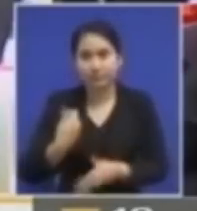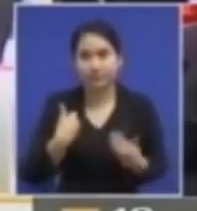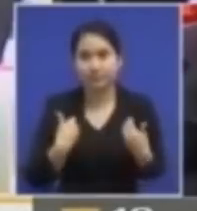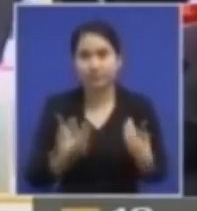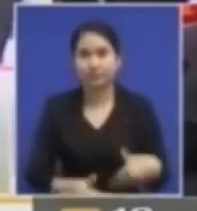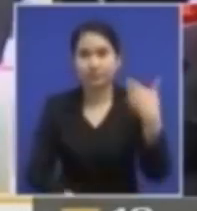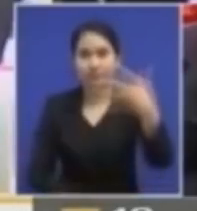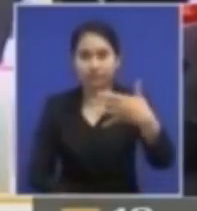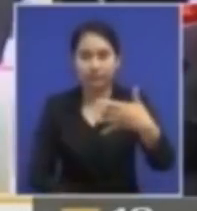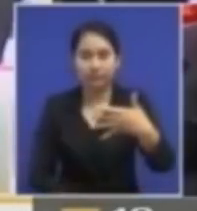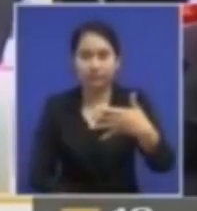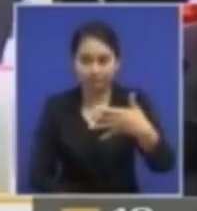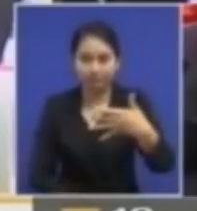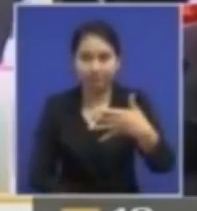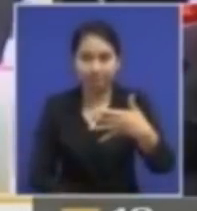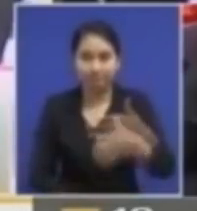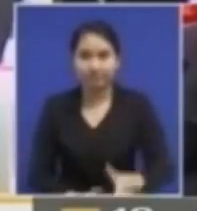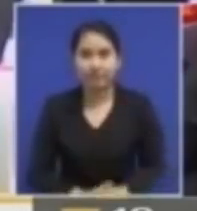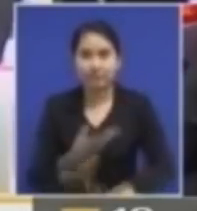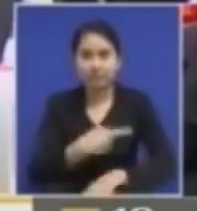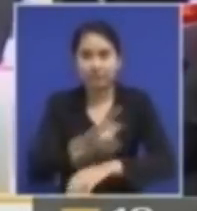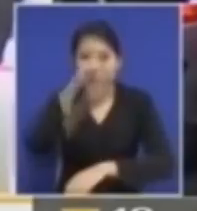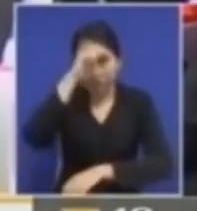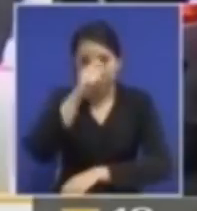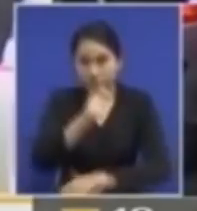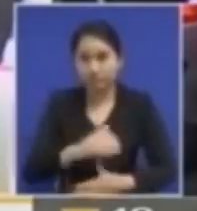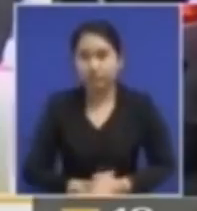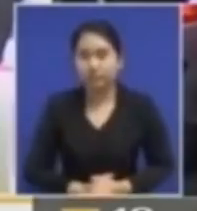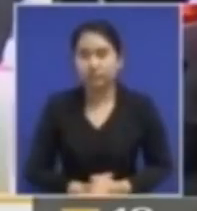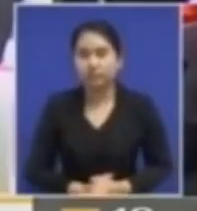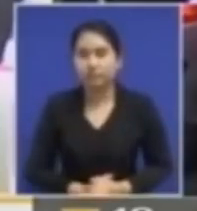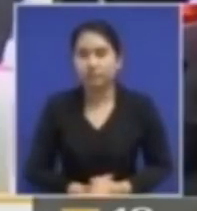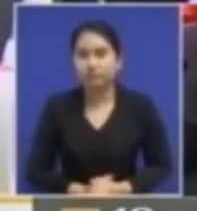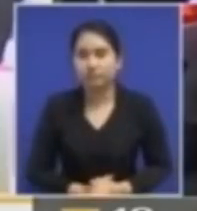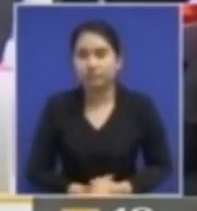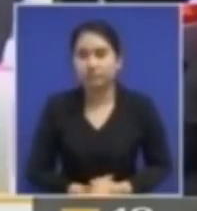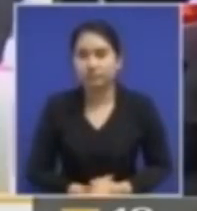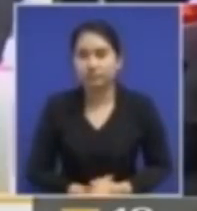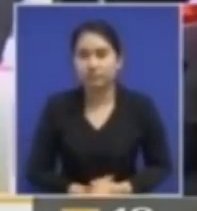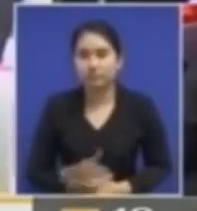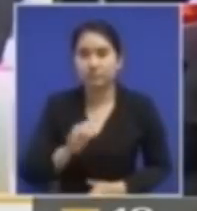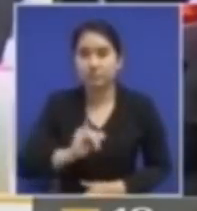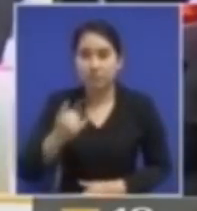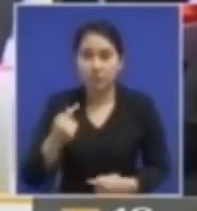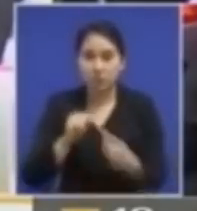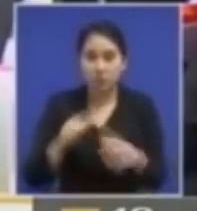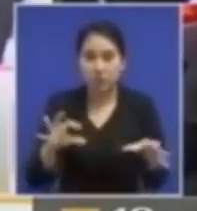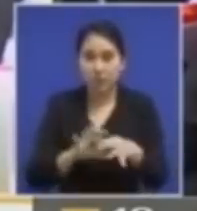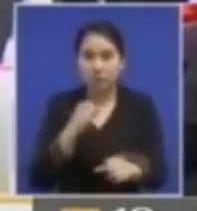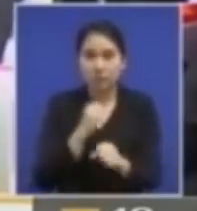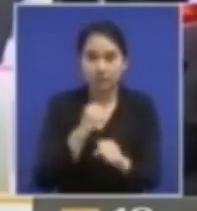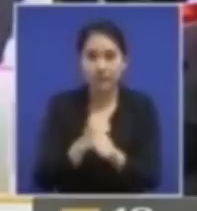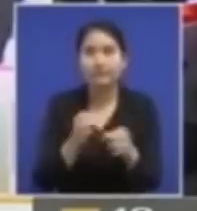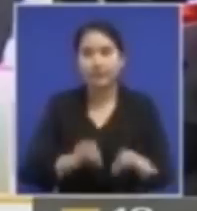กับเรียนท่านประธานด้วยความเคารพนะครับบางประเด็นอาจจะเป็นเรื่องของผลงานการปฏิบัติงานซึ่งก็ถือเป็นเรื่องสำ